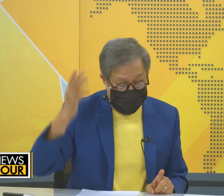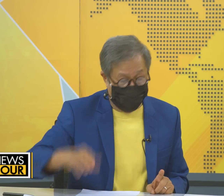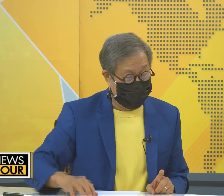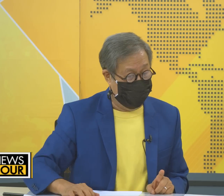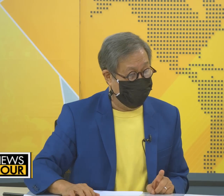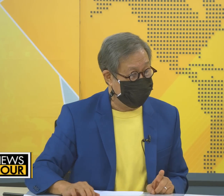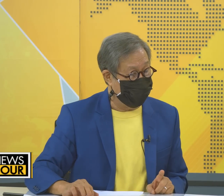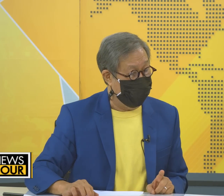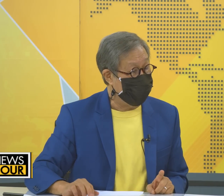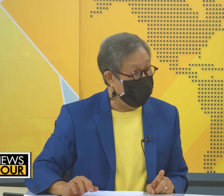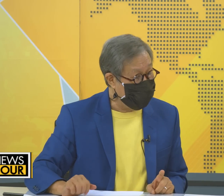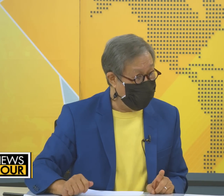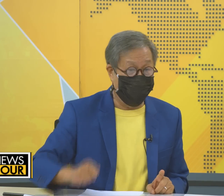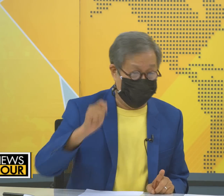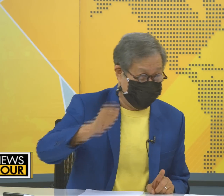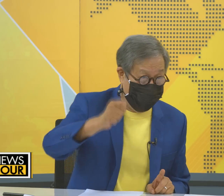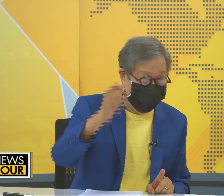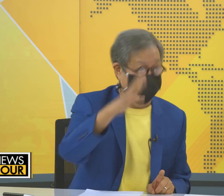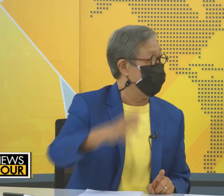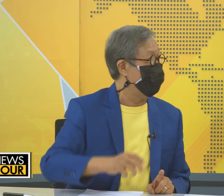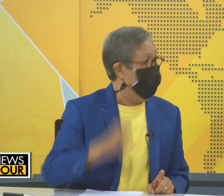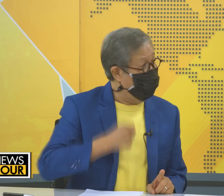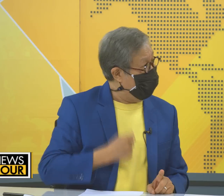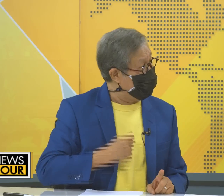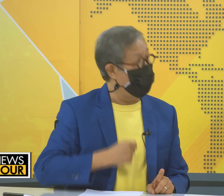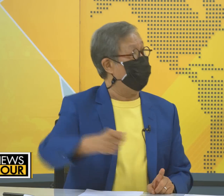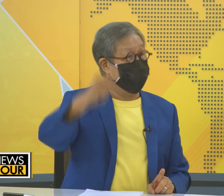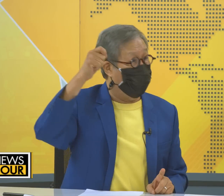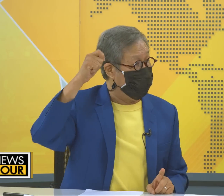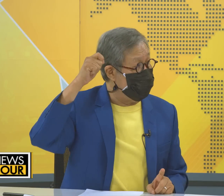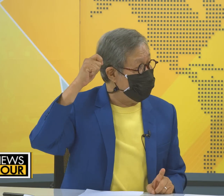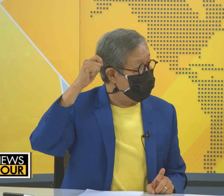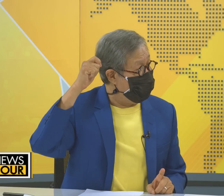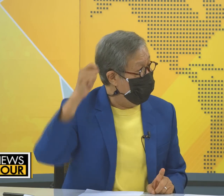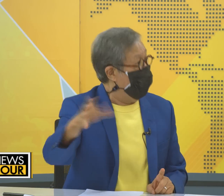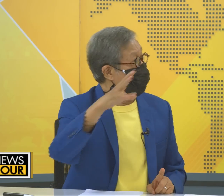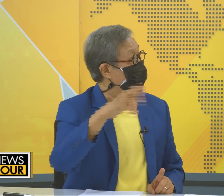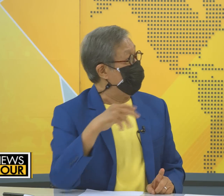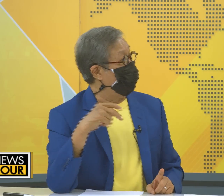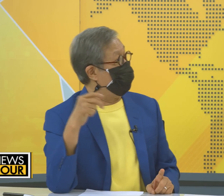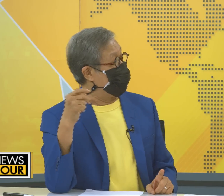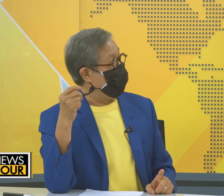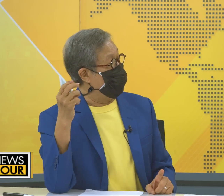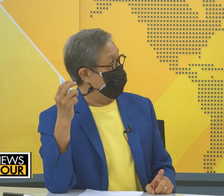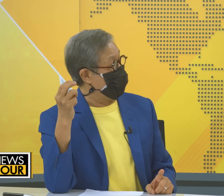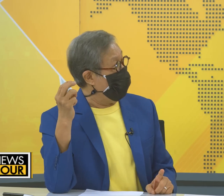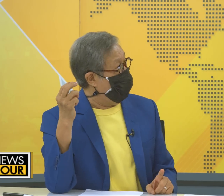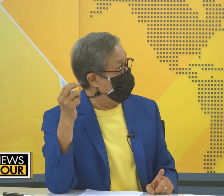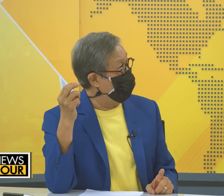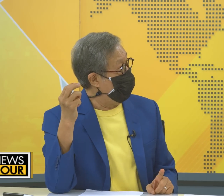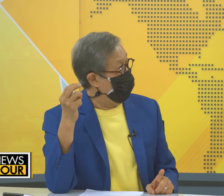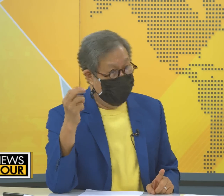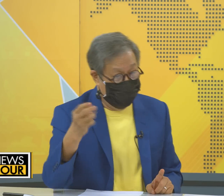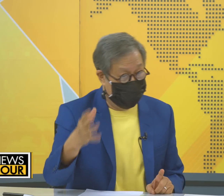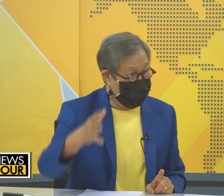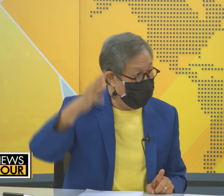แต่ทั้งหมดผมคิดว่านายกก็คอจะสำเนีกเพรนายกก็เป็นคนที่เป็นประทานกระตลอ